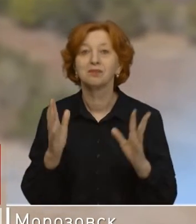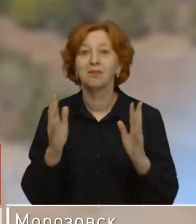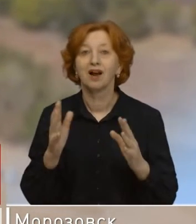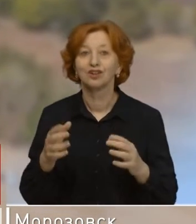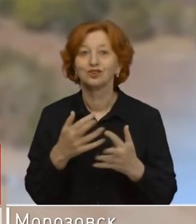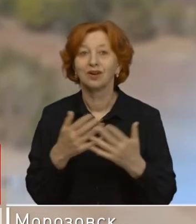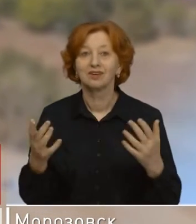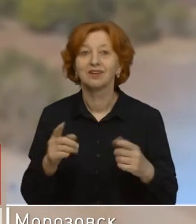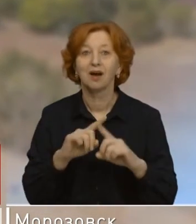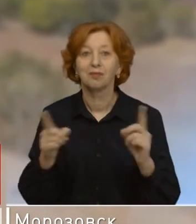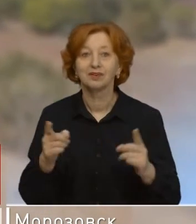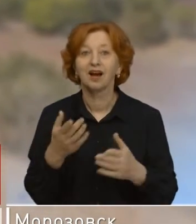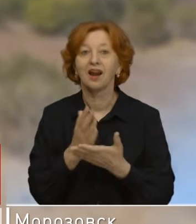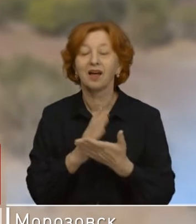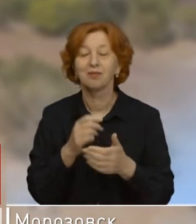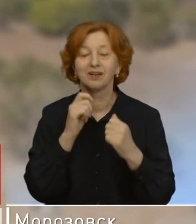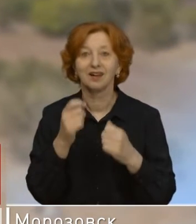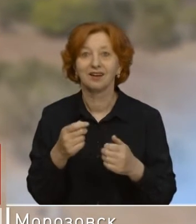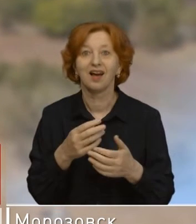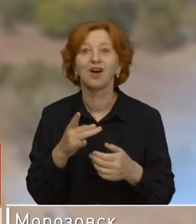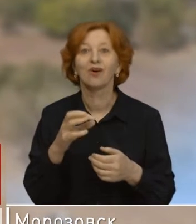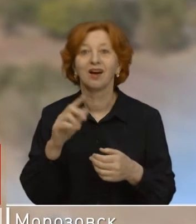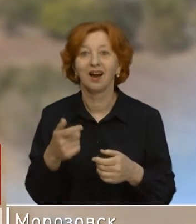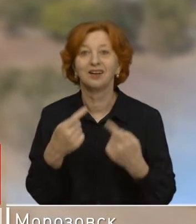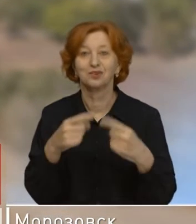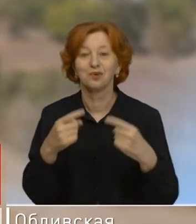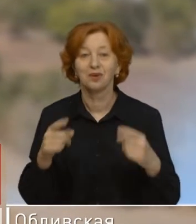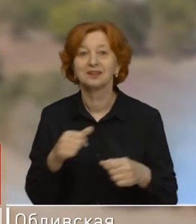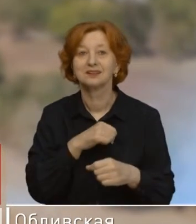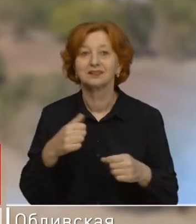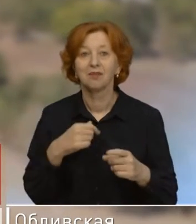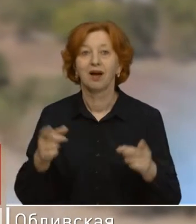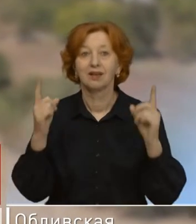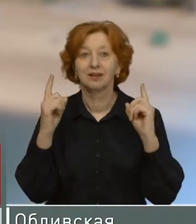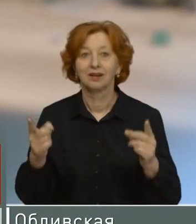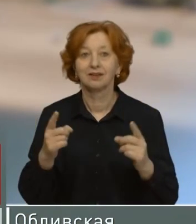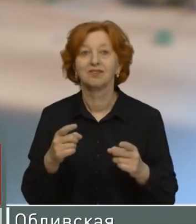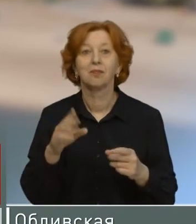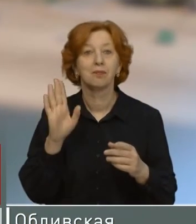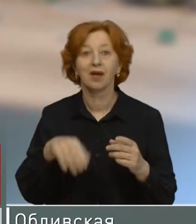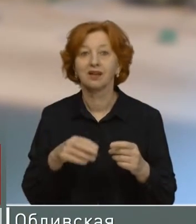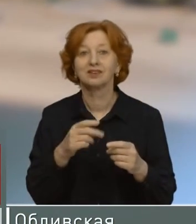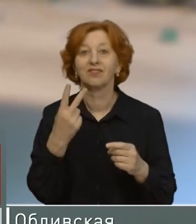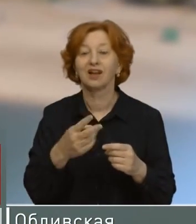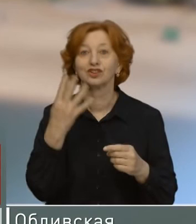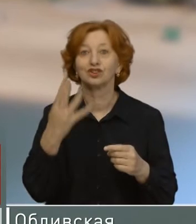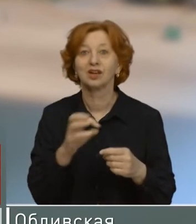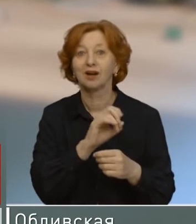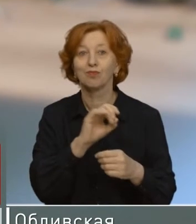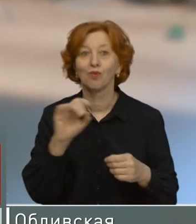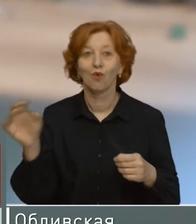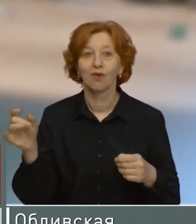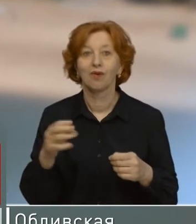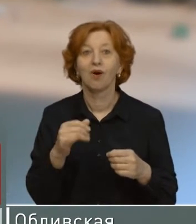Должик, Закадычная, Хлебодарная, Рогалик и Крынка. А самое длинное название без пробелов из 24 букв